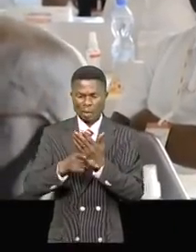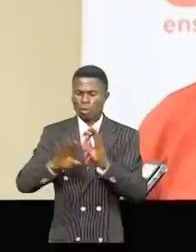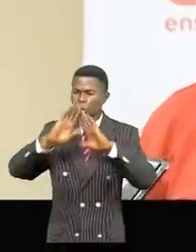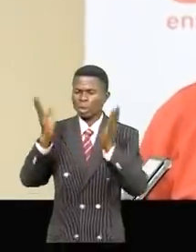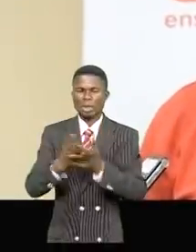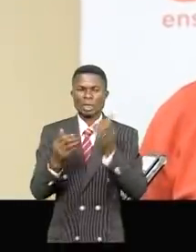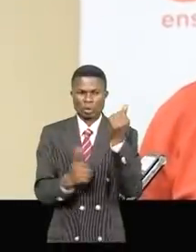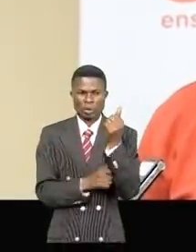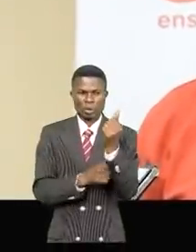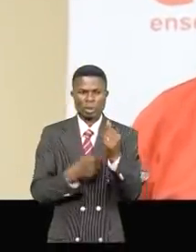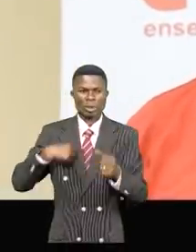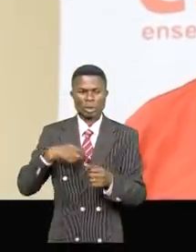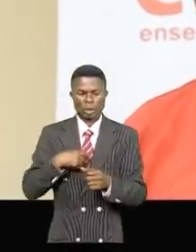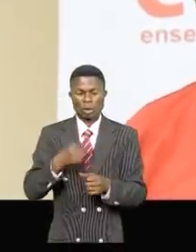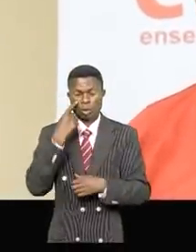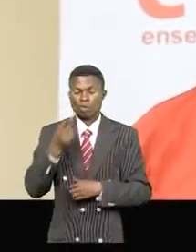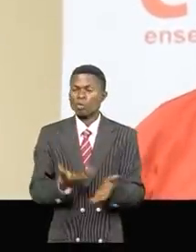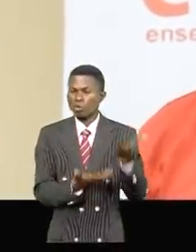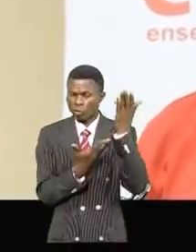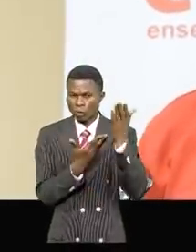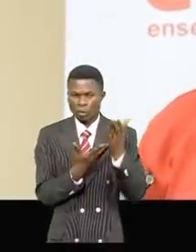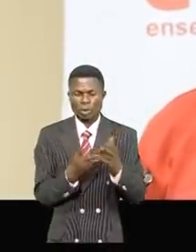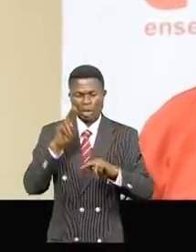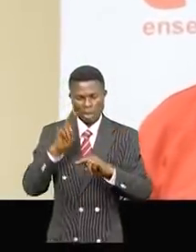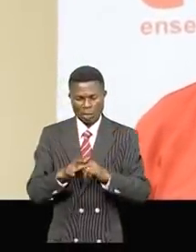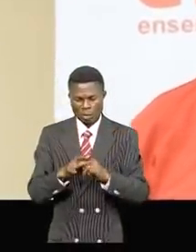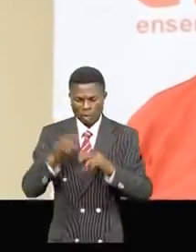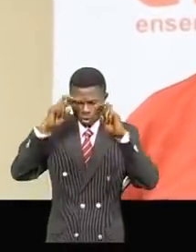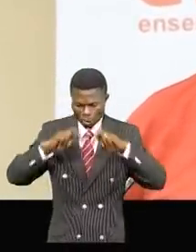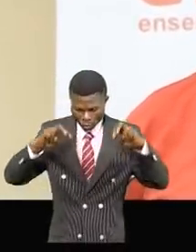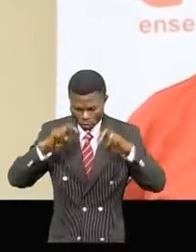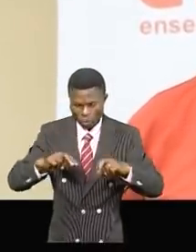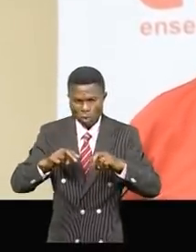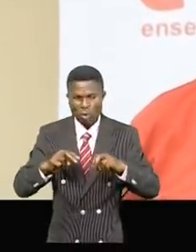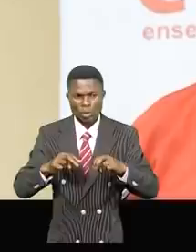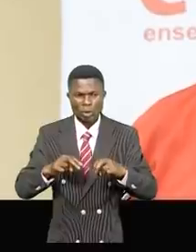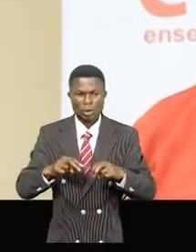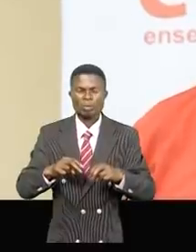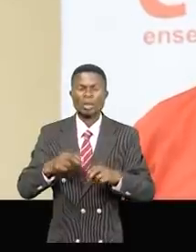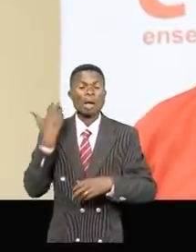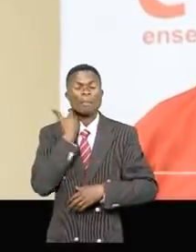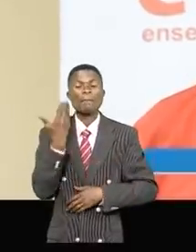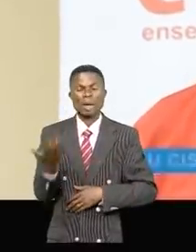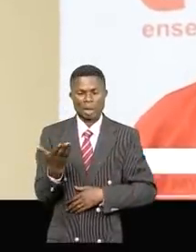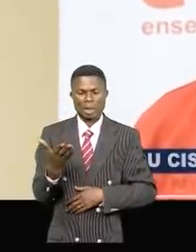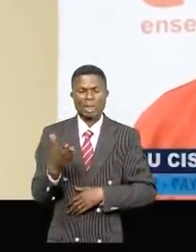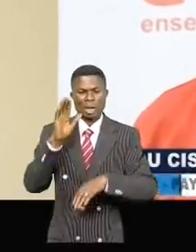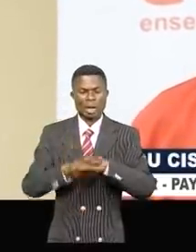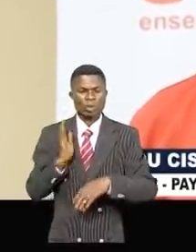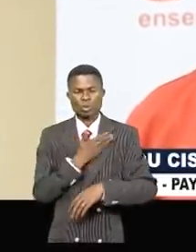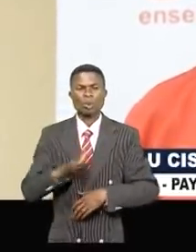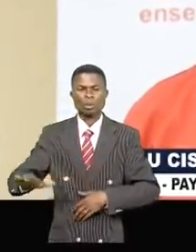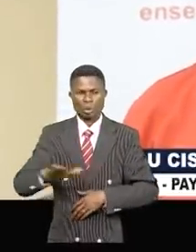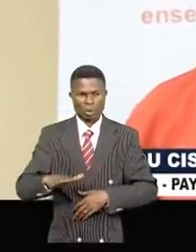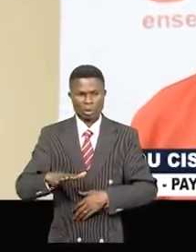communautaire. Nous avons trouvé important de nous asseoir avec nos partenaires pour voir, en dépit de la crise que le pays a connue